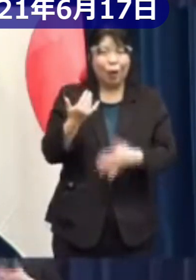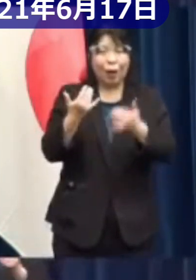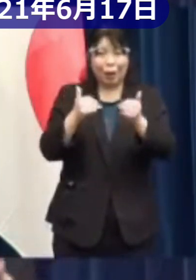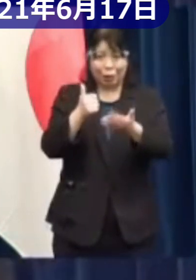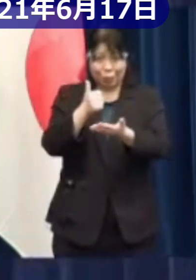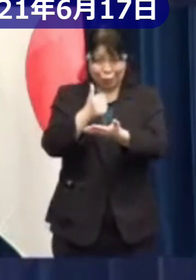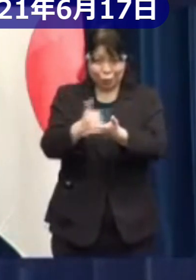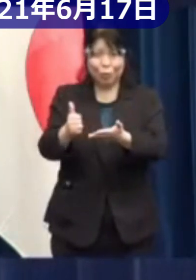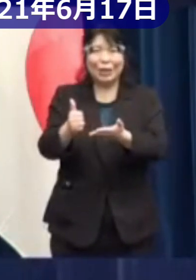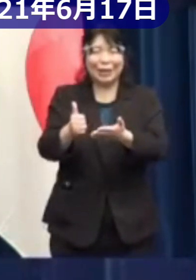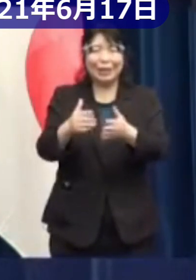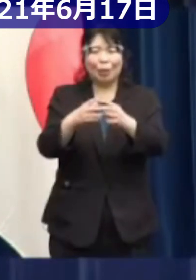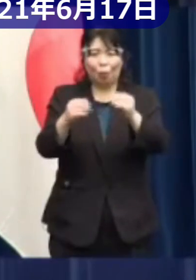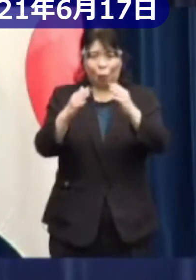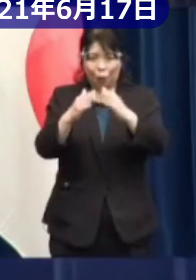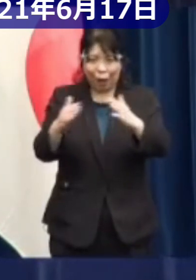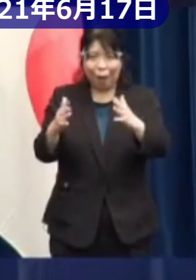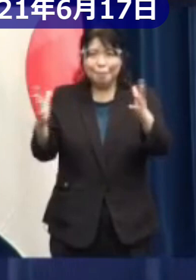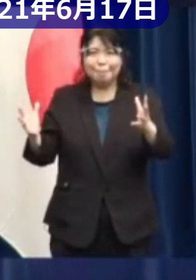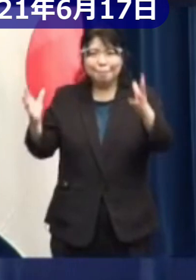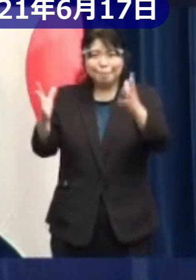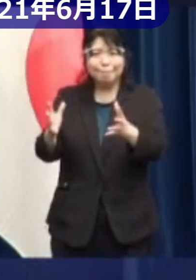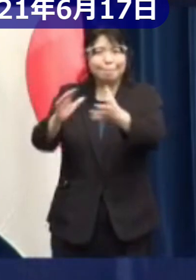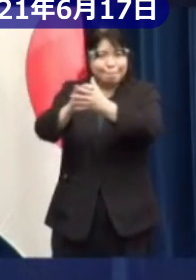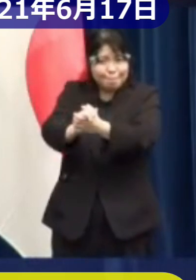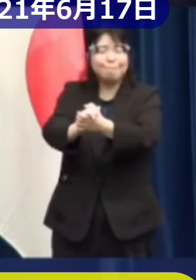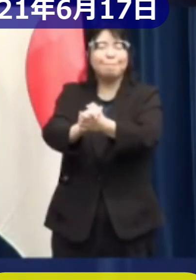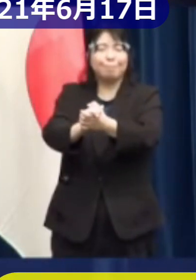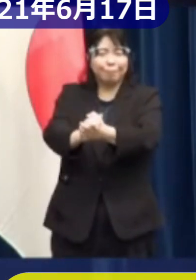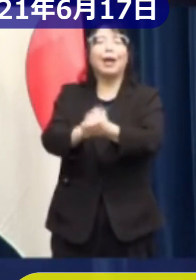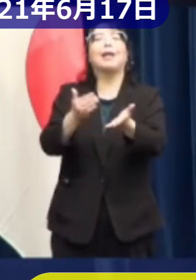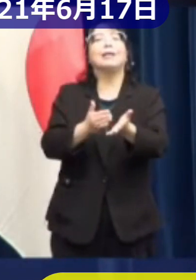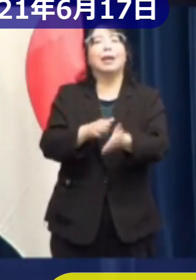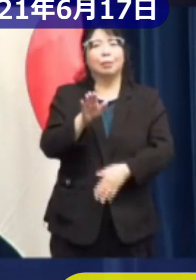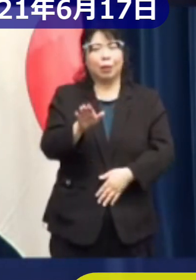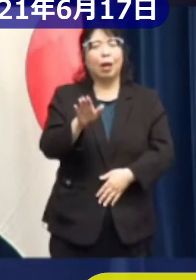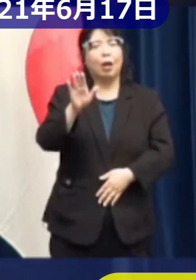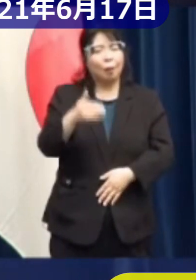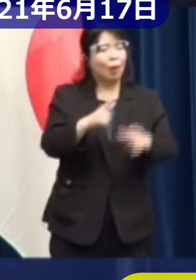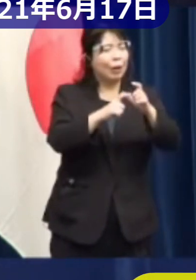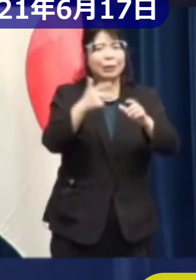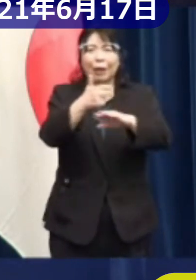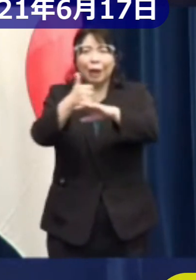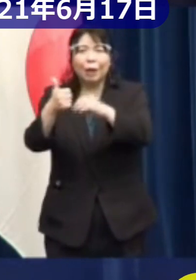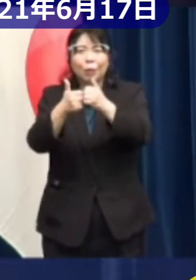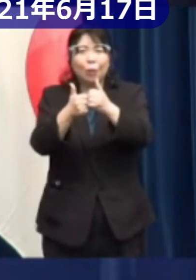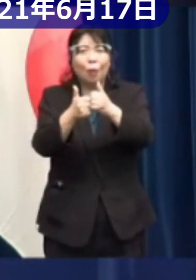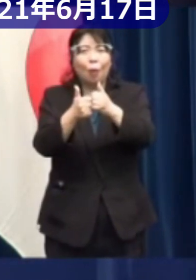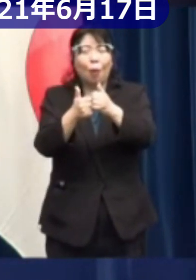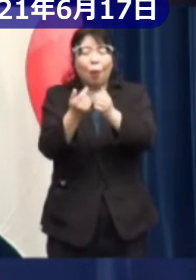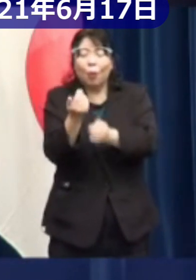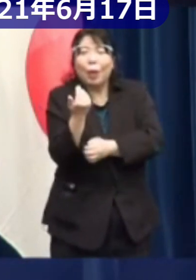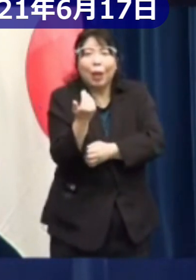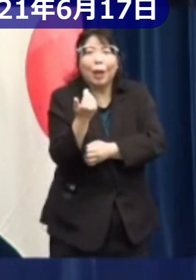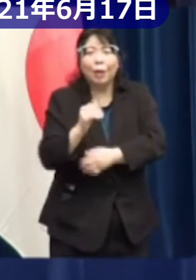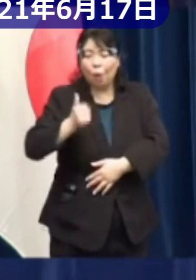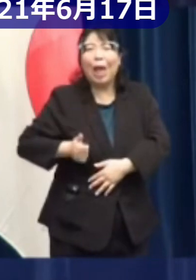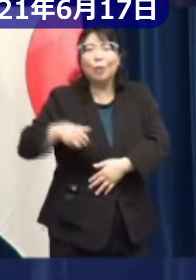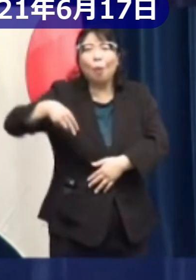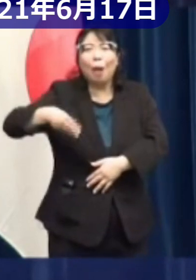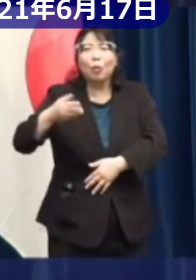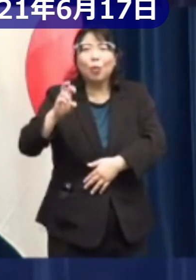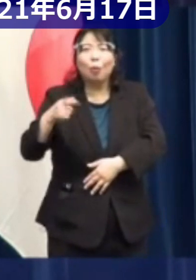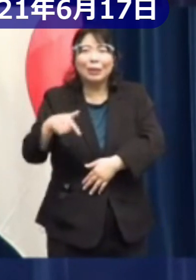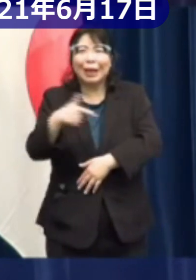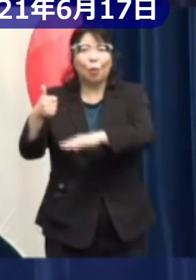家が結束したと、このようにおっしゃられました。 しかし G7 サミット直前の6月10日にですね、フランスのマクロン大統領は